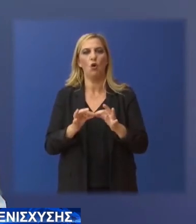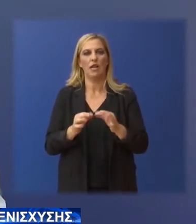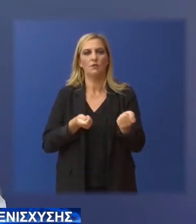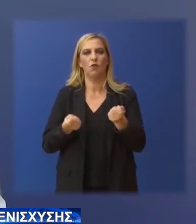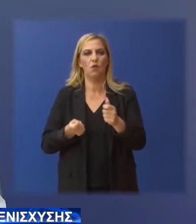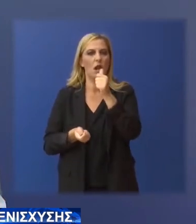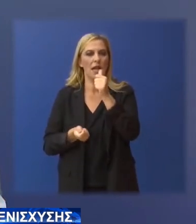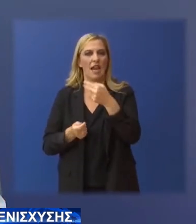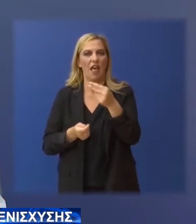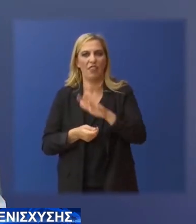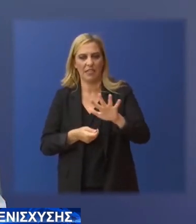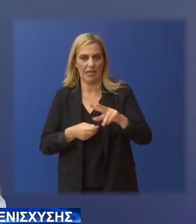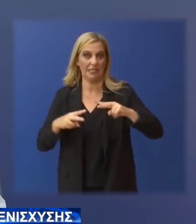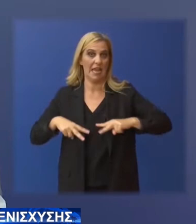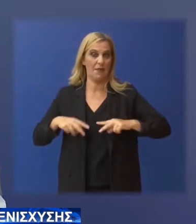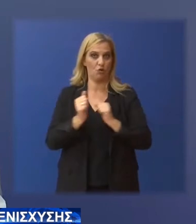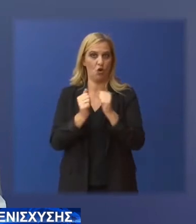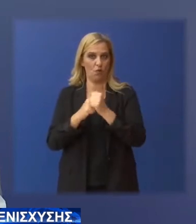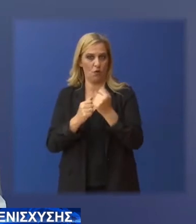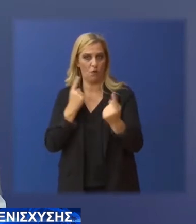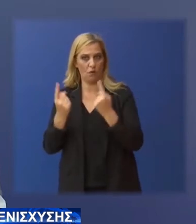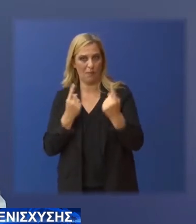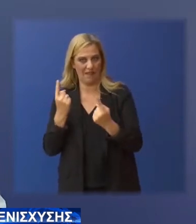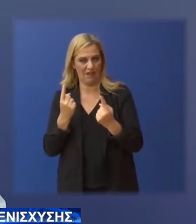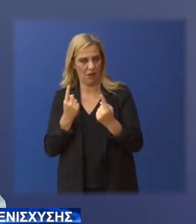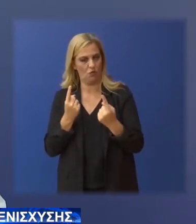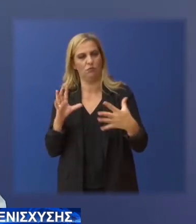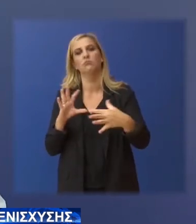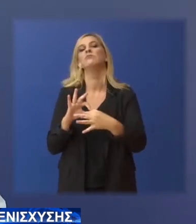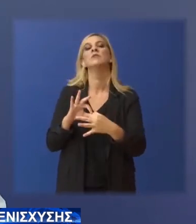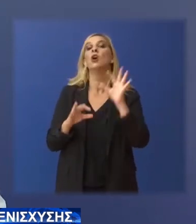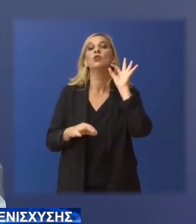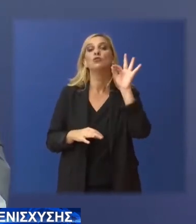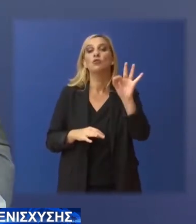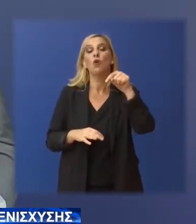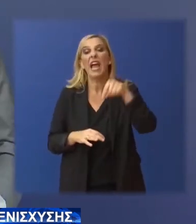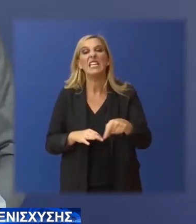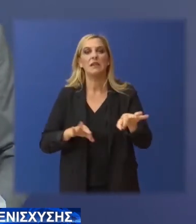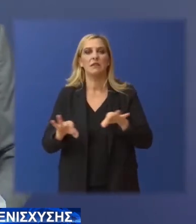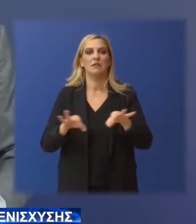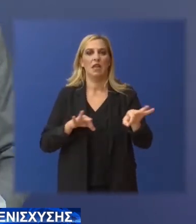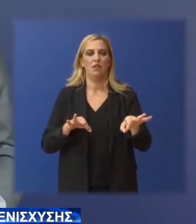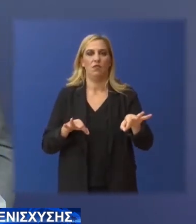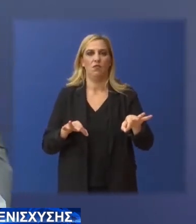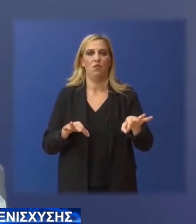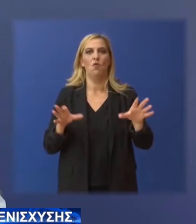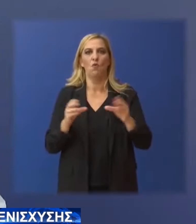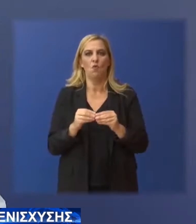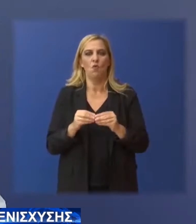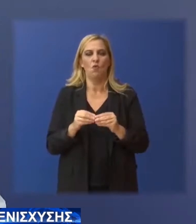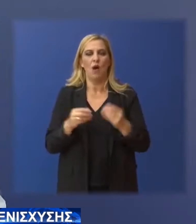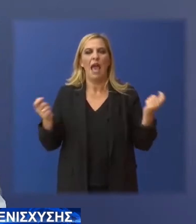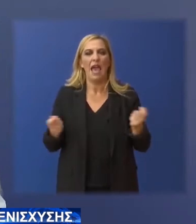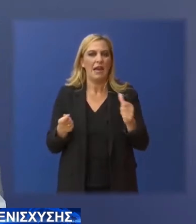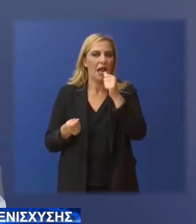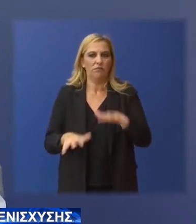Υδάτων Θεσσαλίας από τα Υπουργεία Υποδομών και Περιβάλλοντος με σκοπό τον κεντρικό σχεδιασμό και υλοποίηση των αντιπλημμυρικών